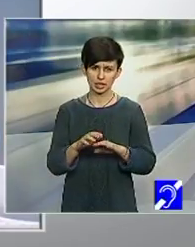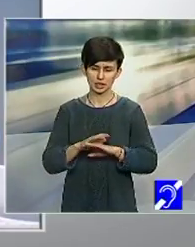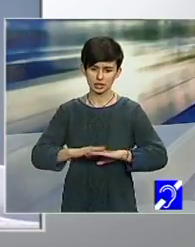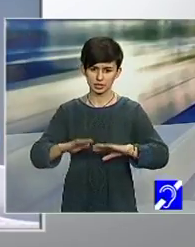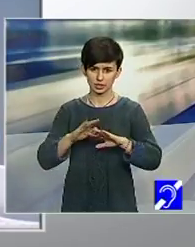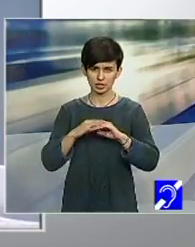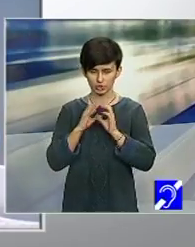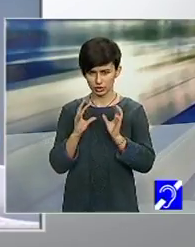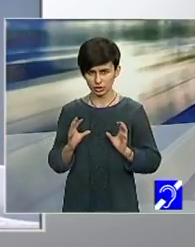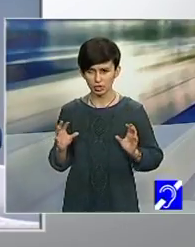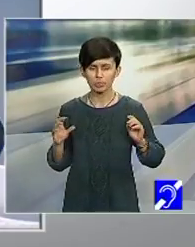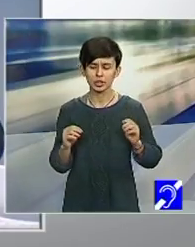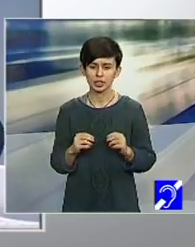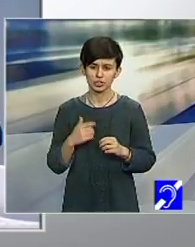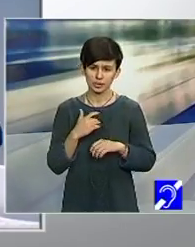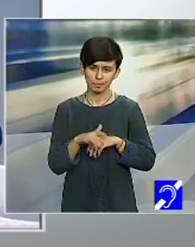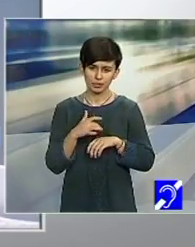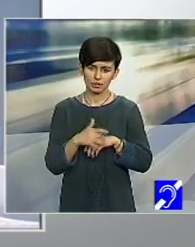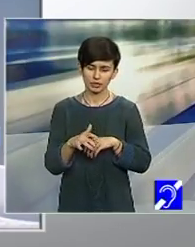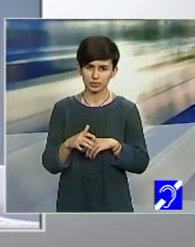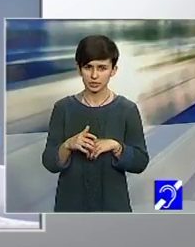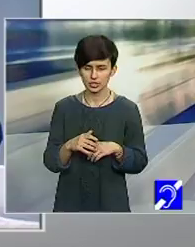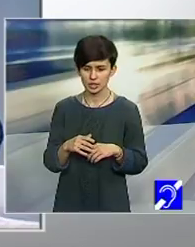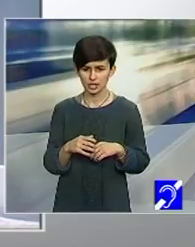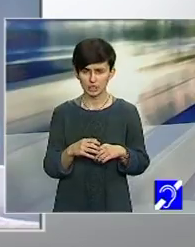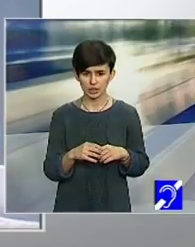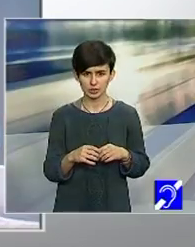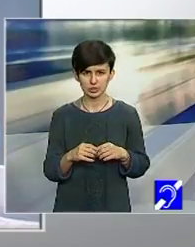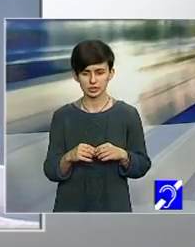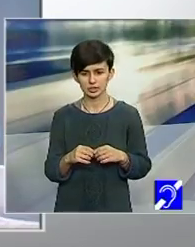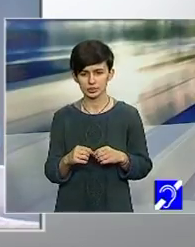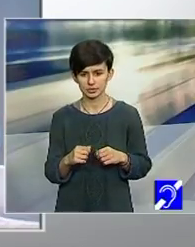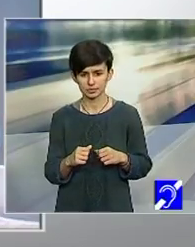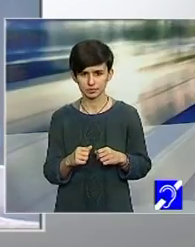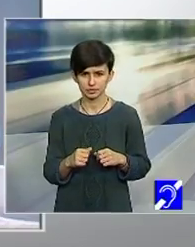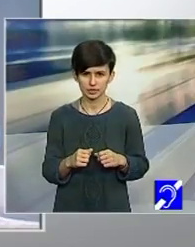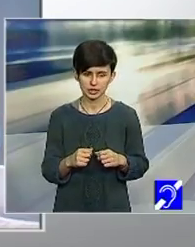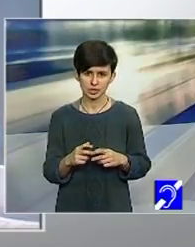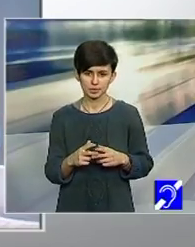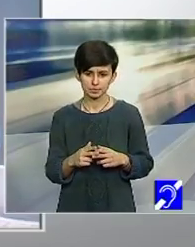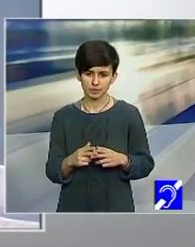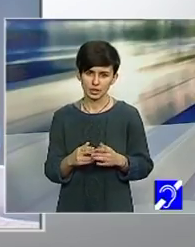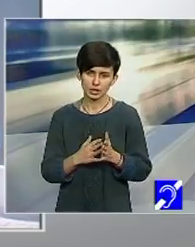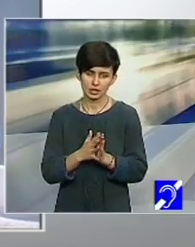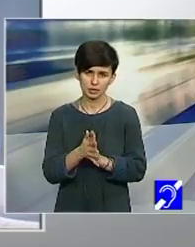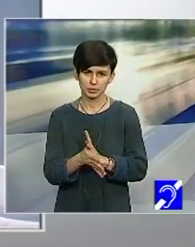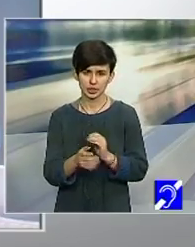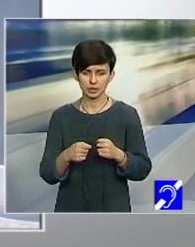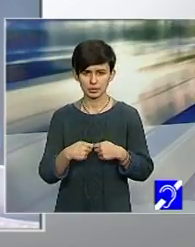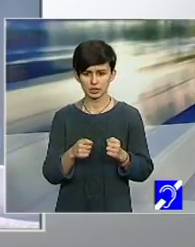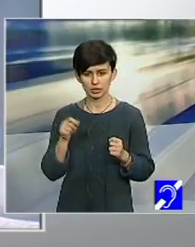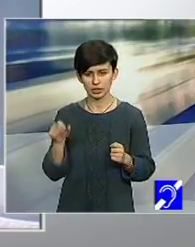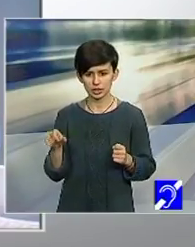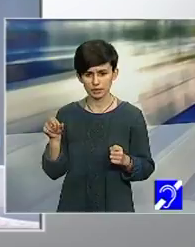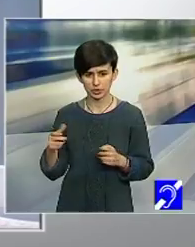la spațiul României, ci vom încerca să capacităm toți acei actori pe care noi cel puțin